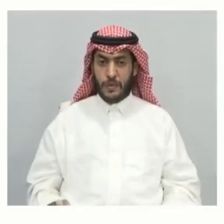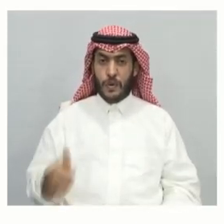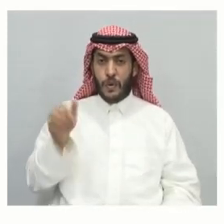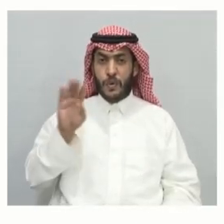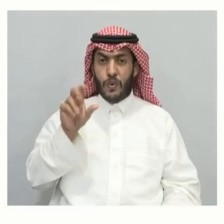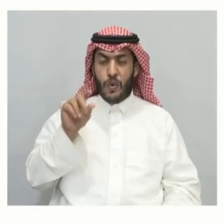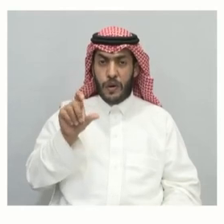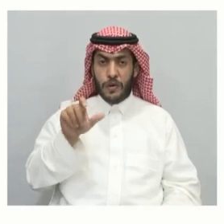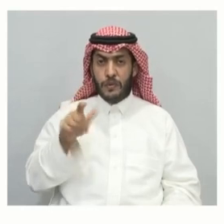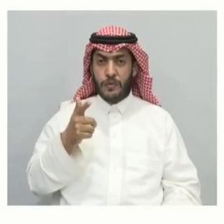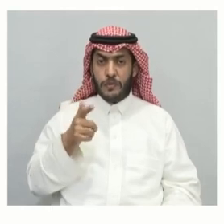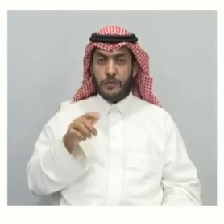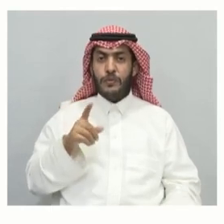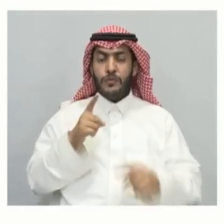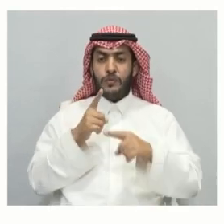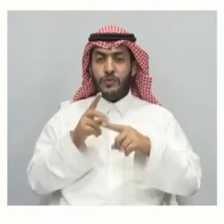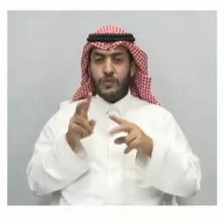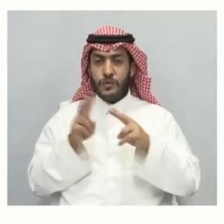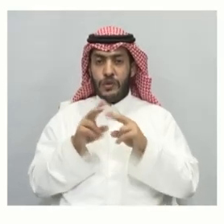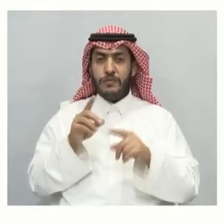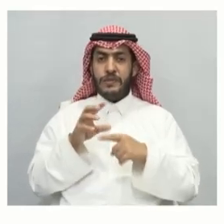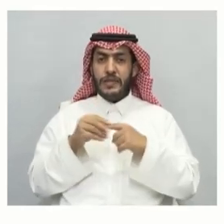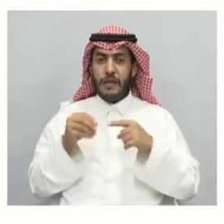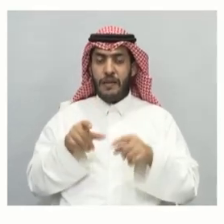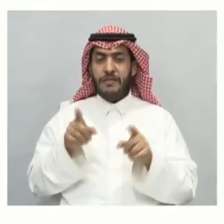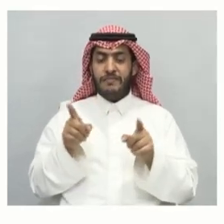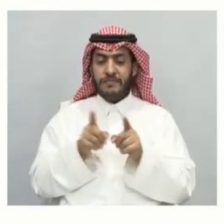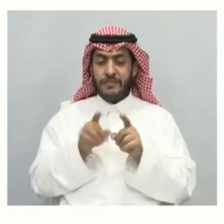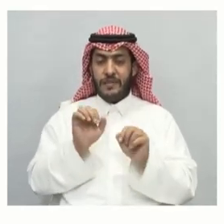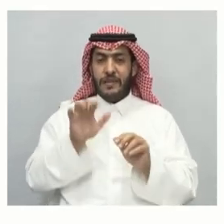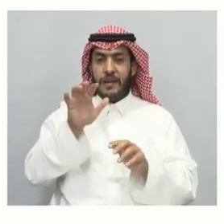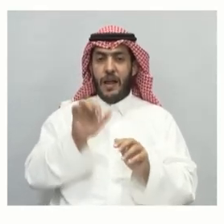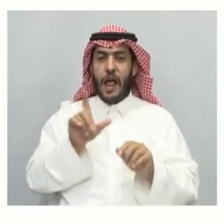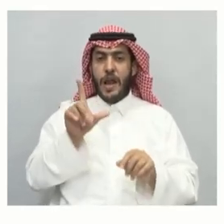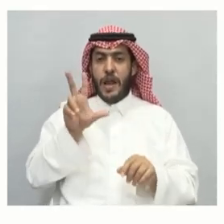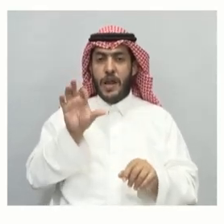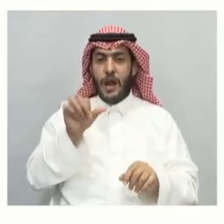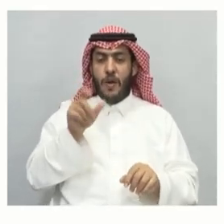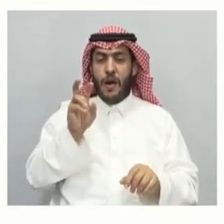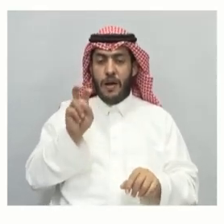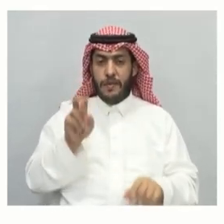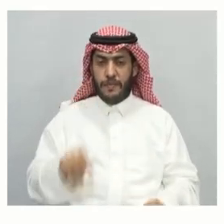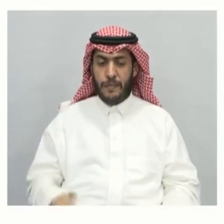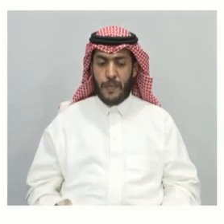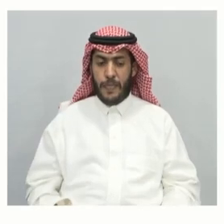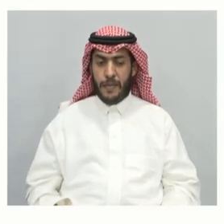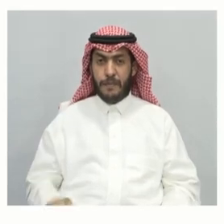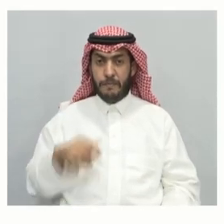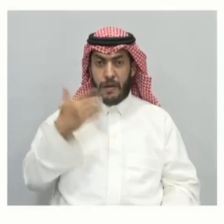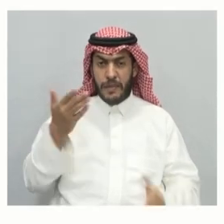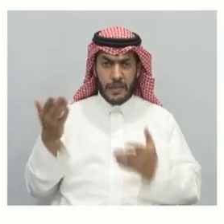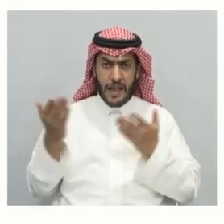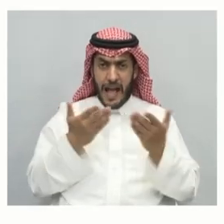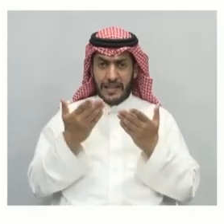و شحنته يا شباب شحنته سالب هذا ملخص بسيط للنواه وبعد بعد ذلك من خلال الدراسات